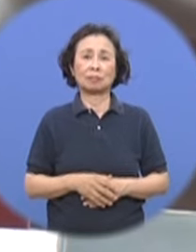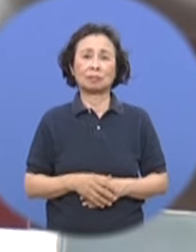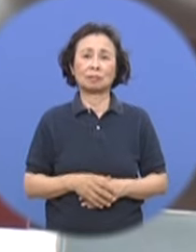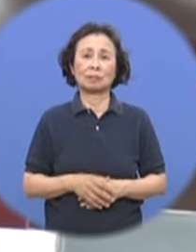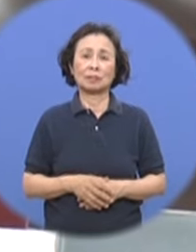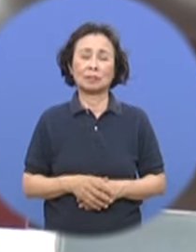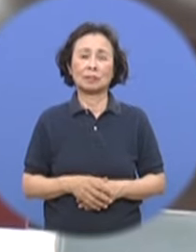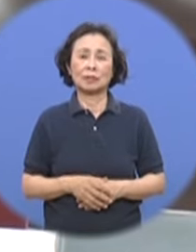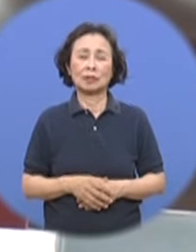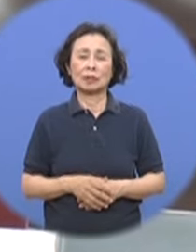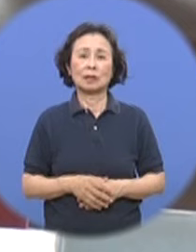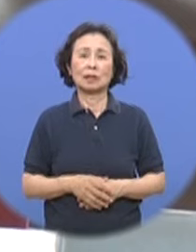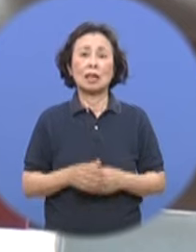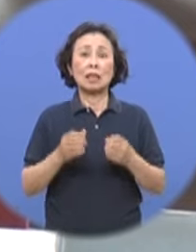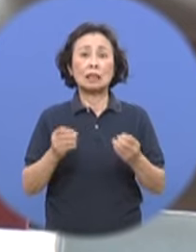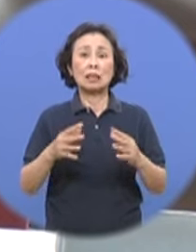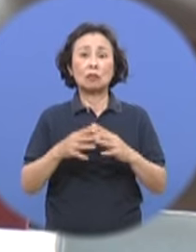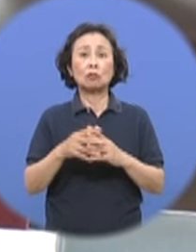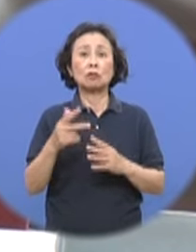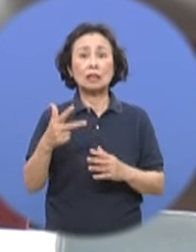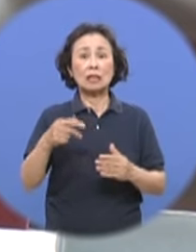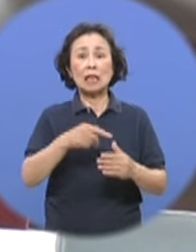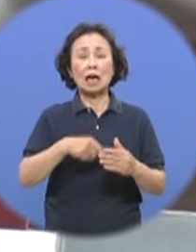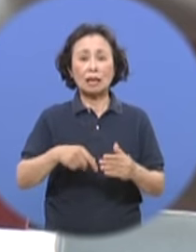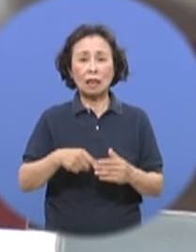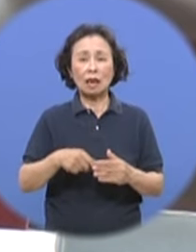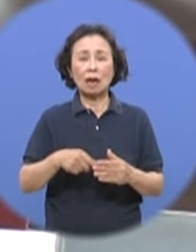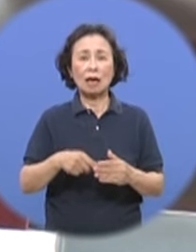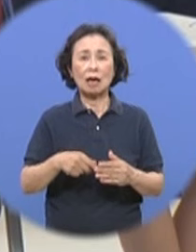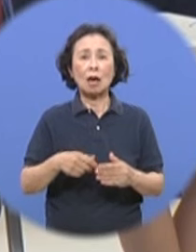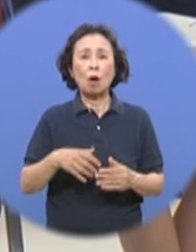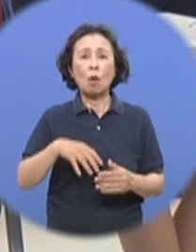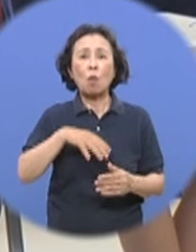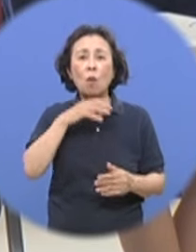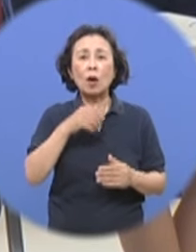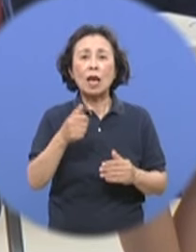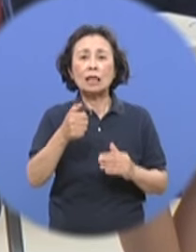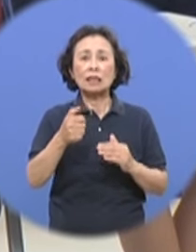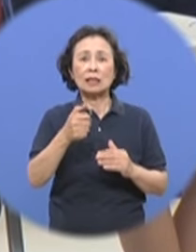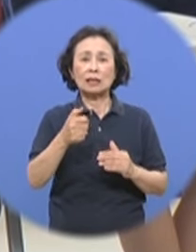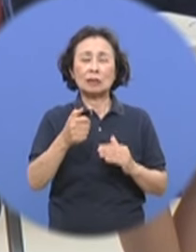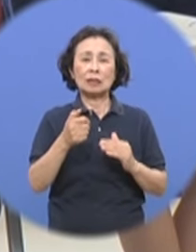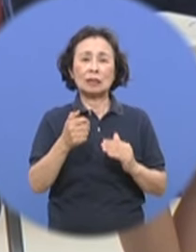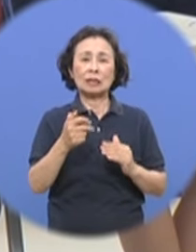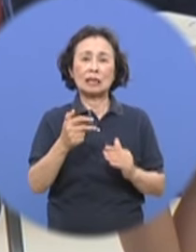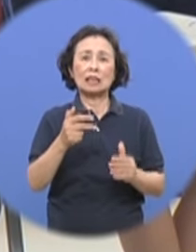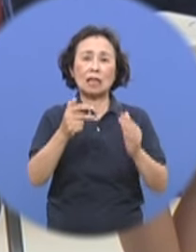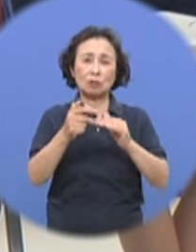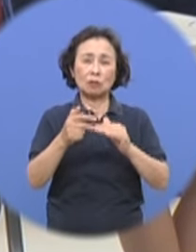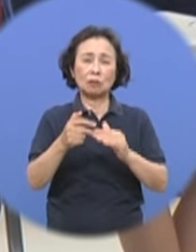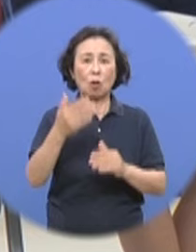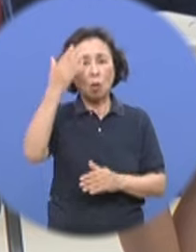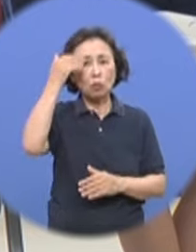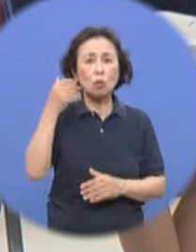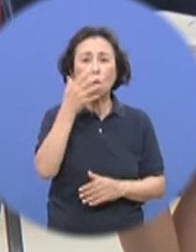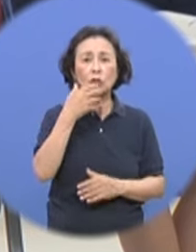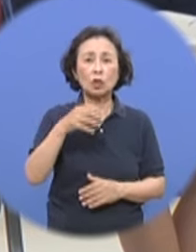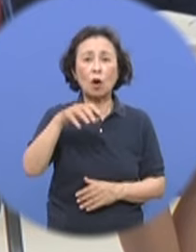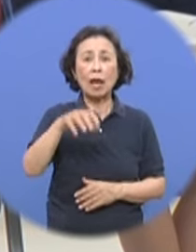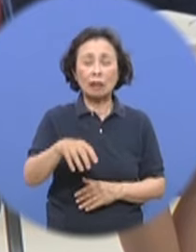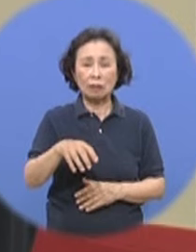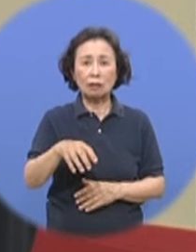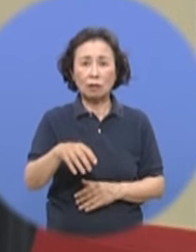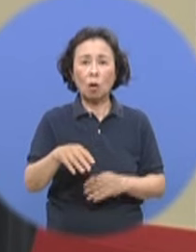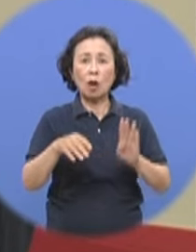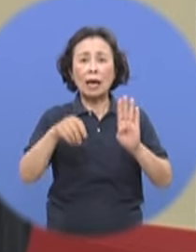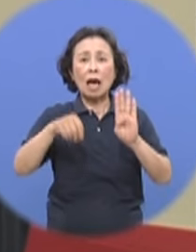で高齢者施設などを運営する社会福祉法人黒潮園のケアマネージャー新谷美幸さんを講